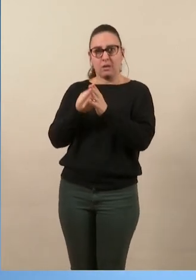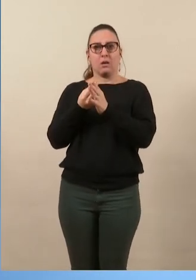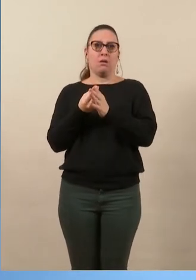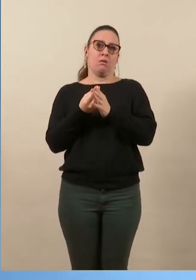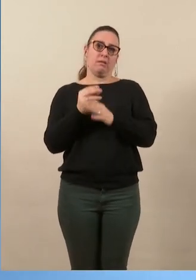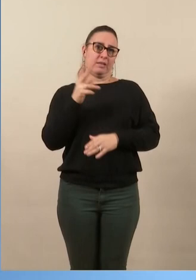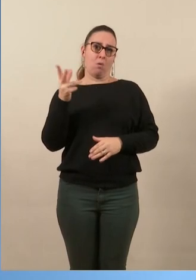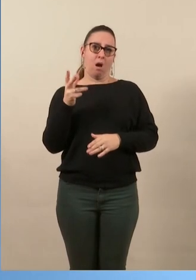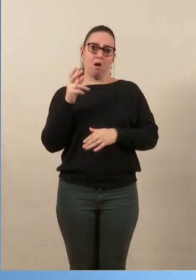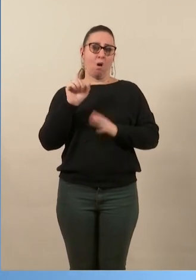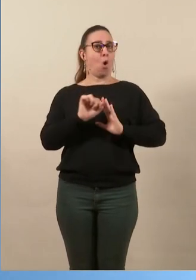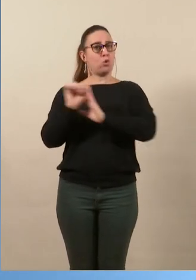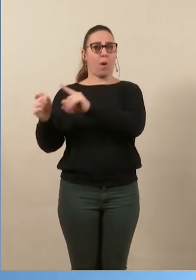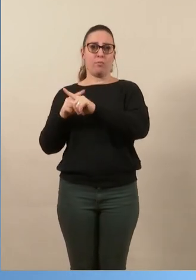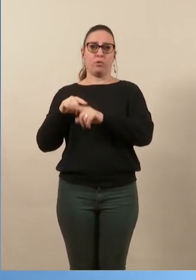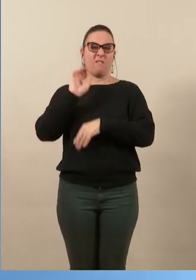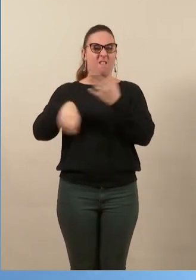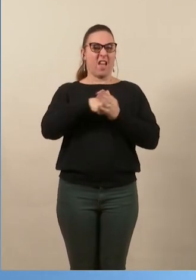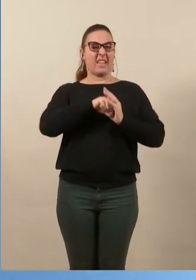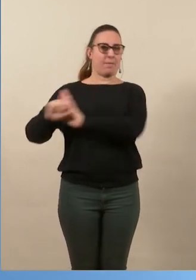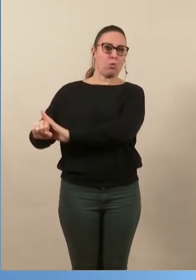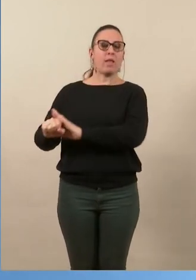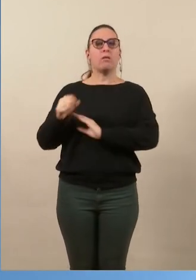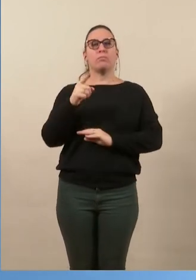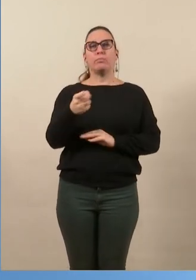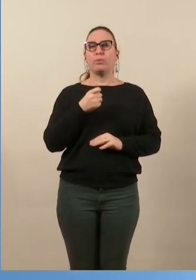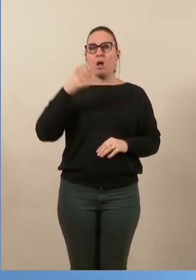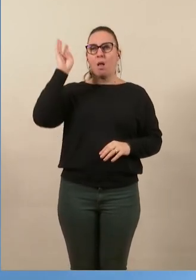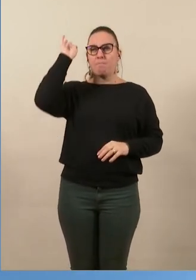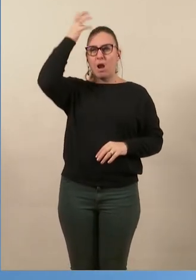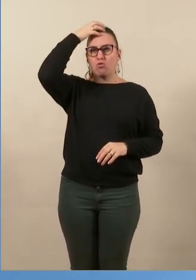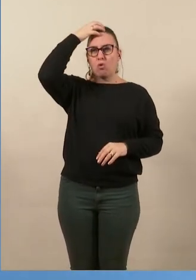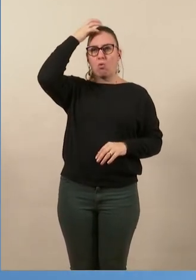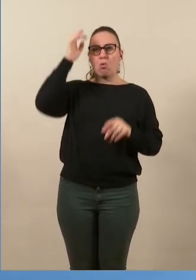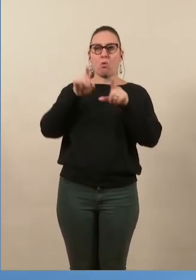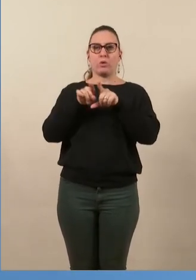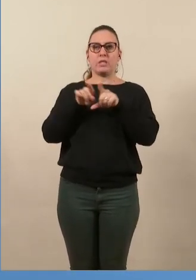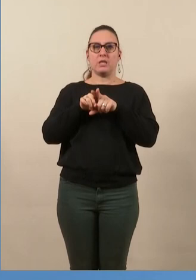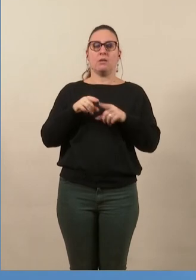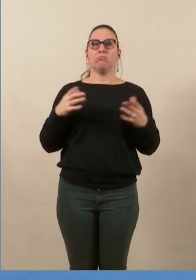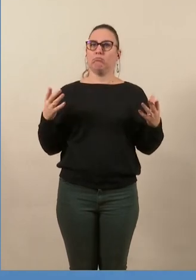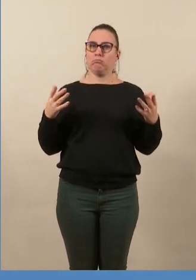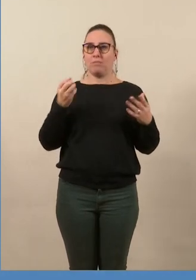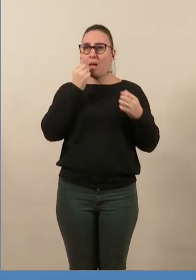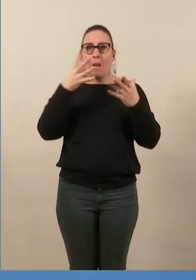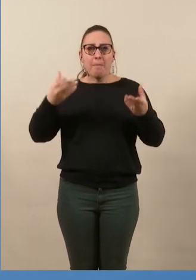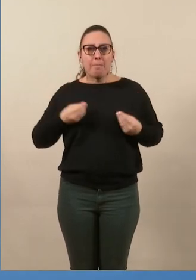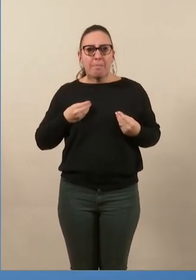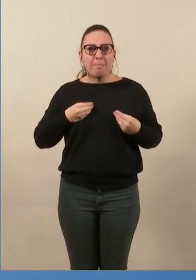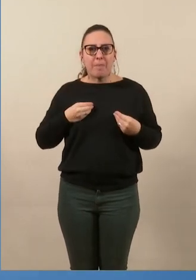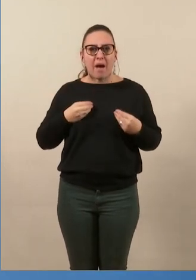la droite et de l'extrême droite selon Jean Jean-Luc Mélenchon j'ai envie de dire bienvenue au club mais il est